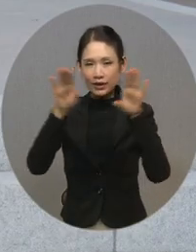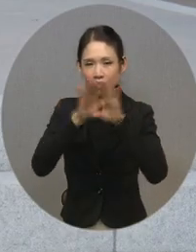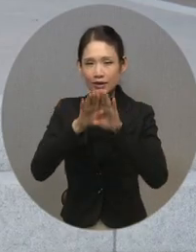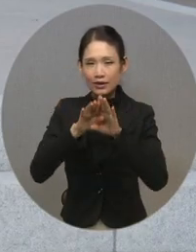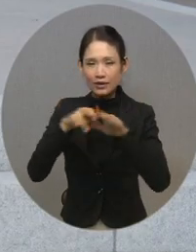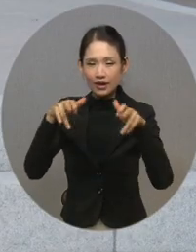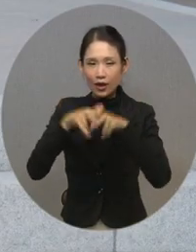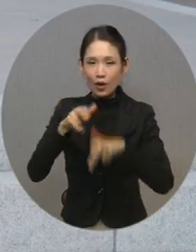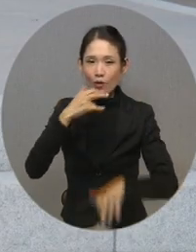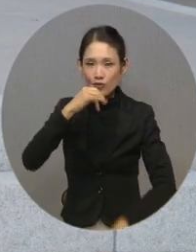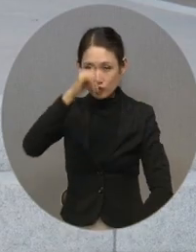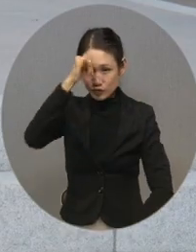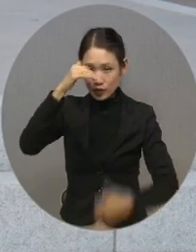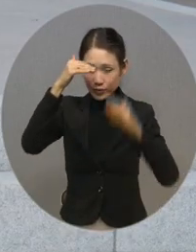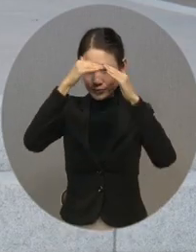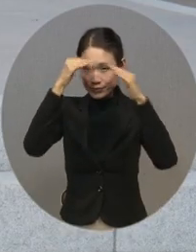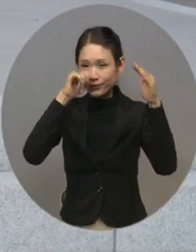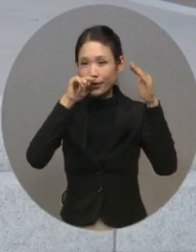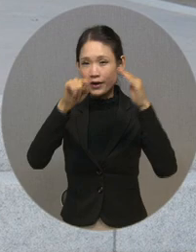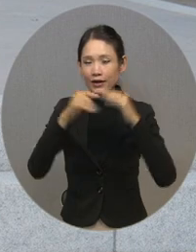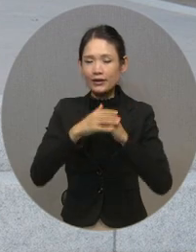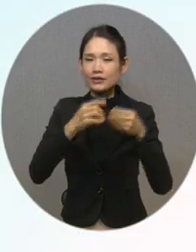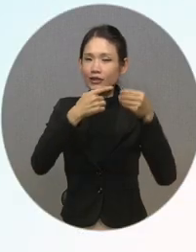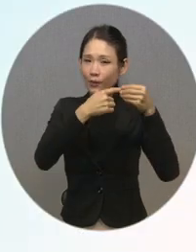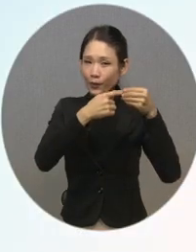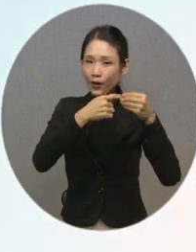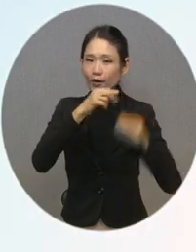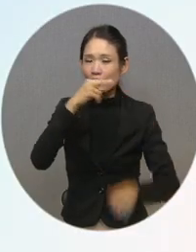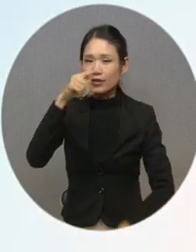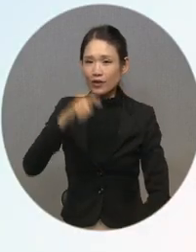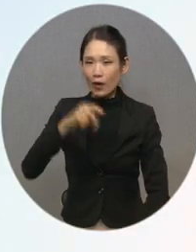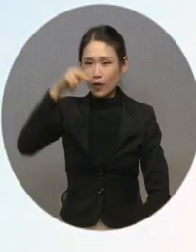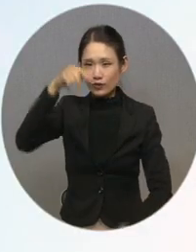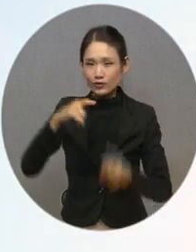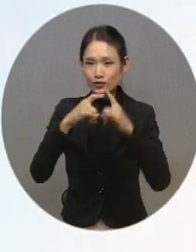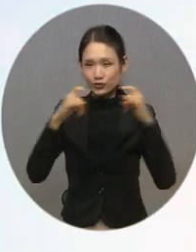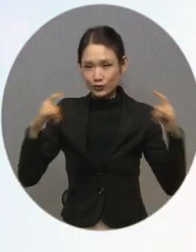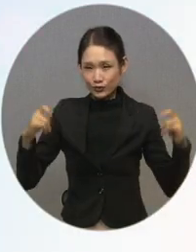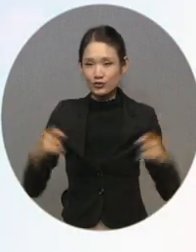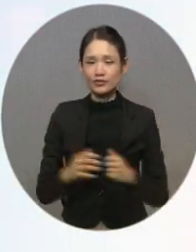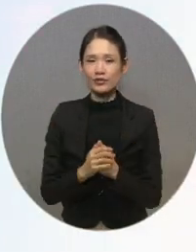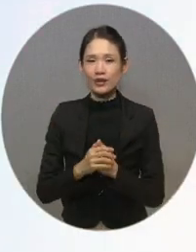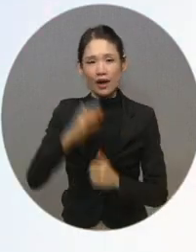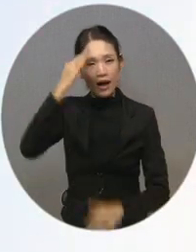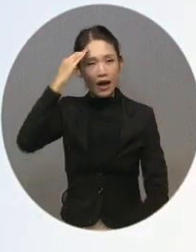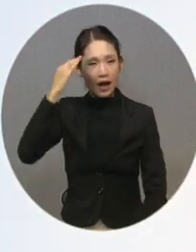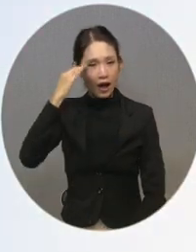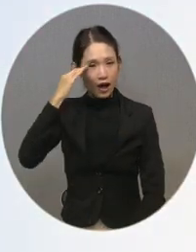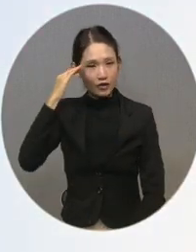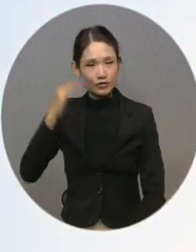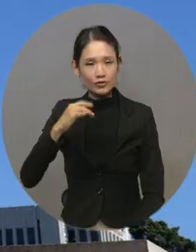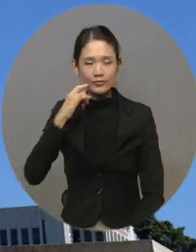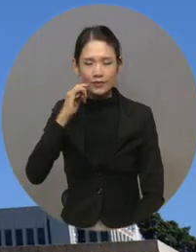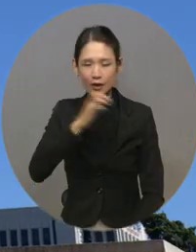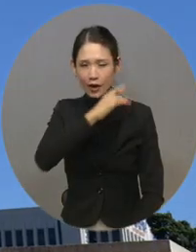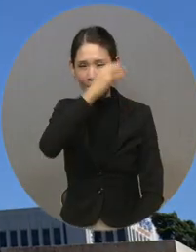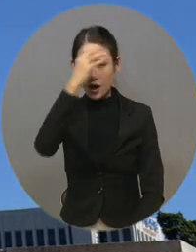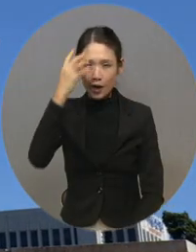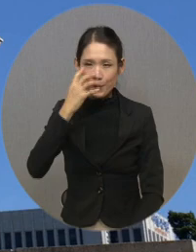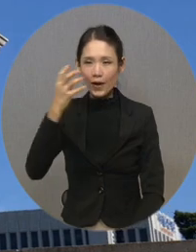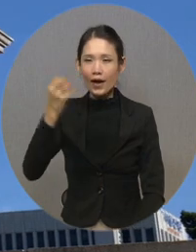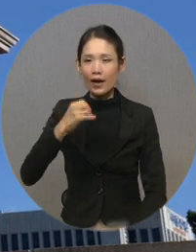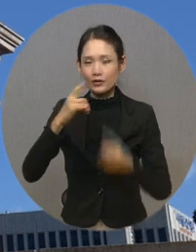우수문화유산 탐방 그 첫 번째 여정은 덕수궁입니다. 덕수궁은 한국적인 미를 갖춘 궁궐과 서양